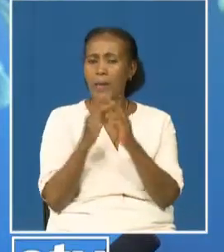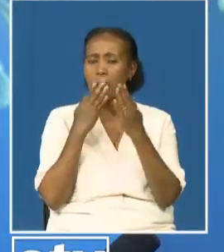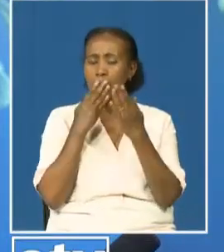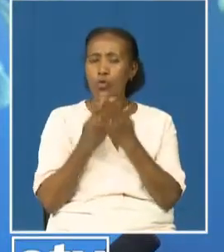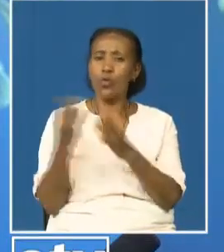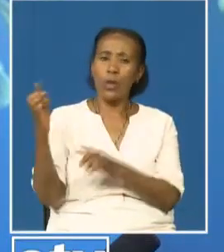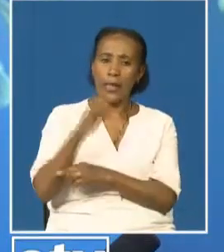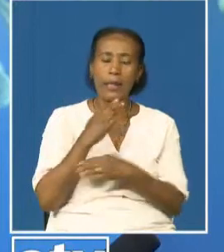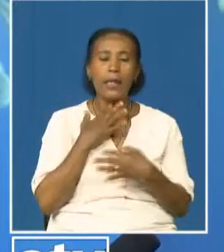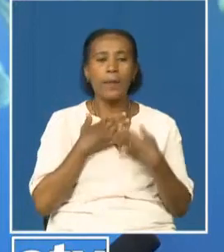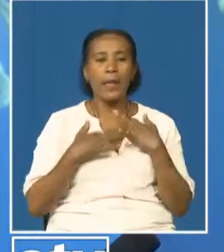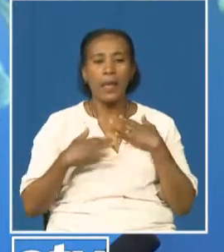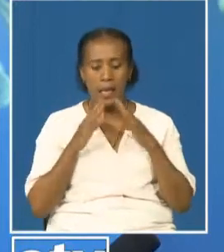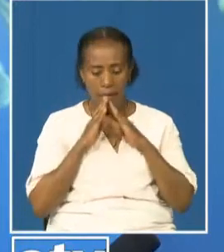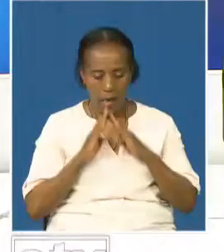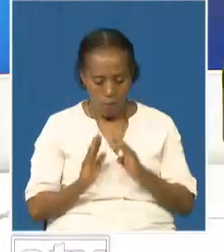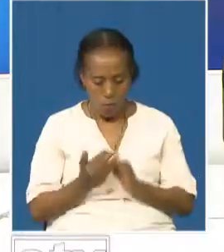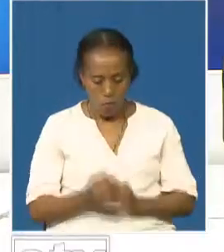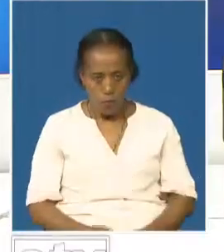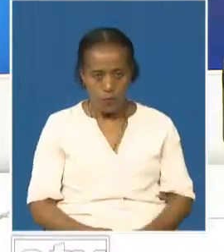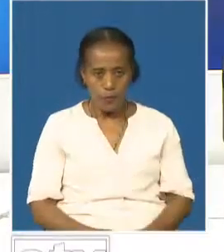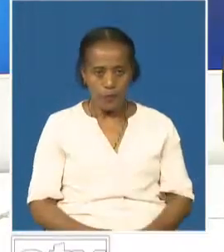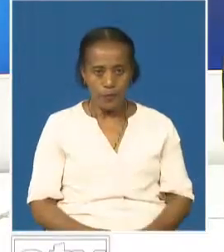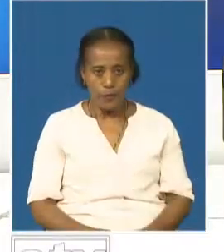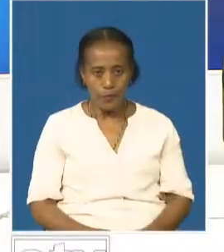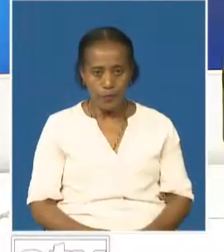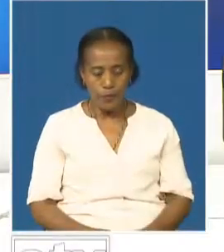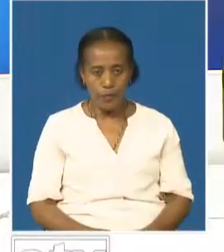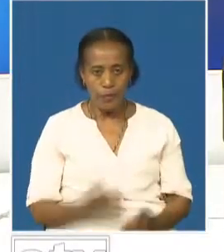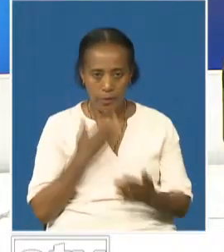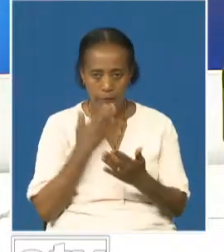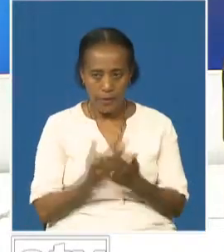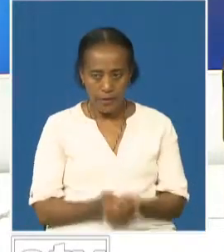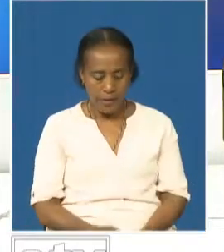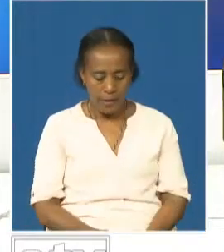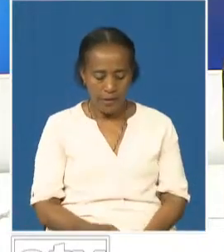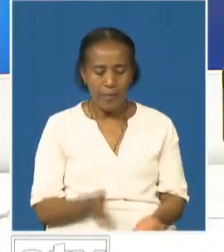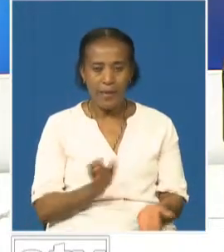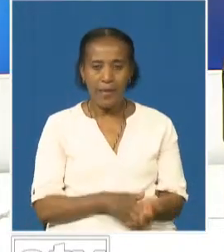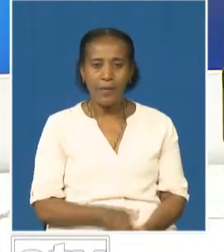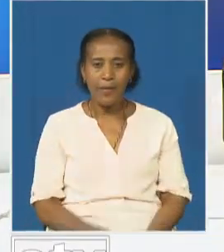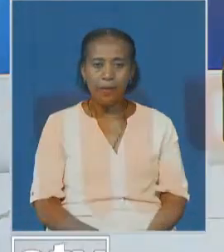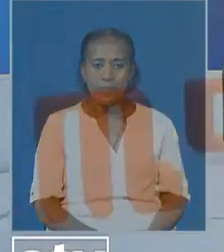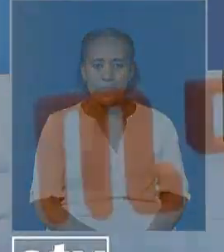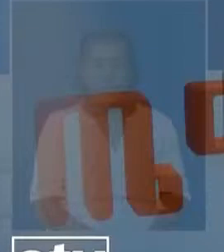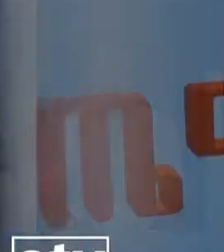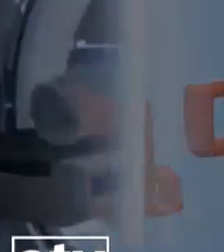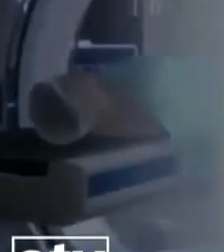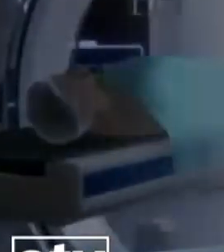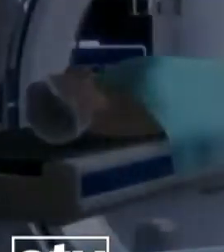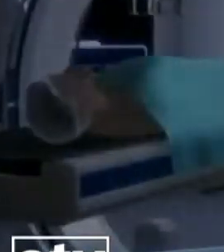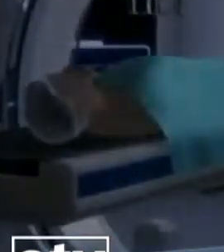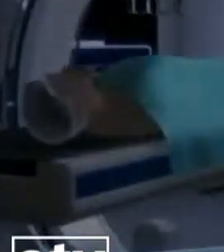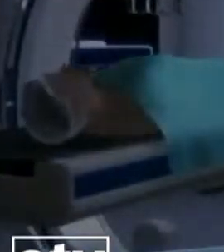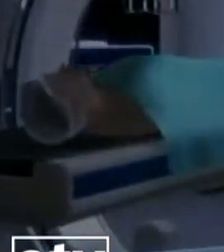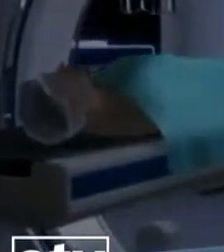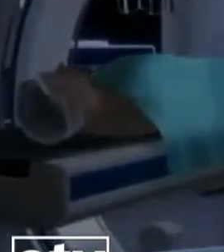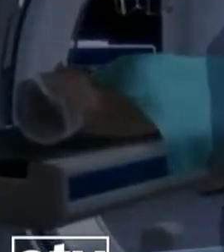ቀን እንመኝላችኋለን ሰላም ሁኑ እናመሰግናለን በድጋሚ ዶክተር